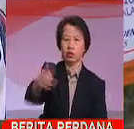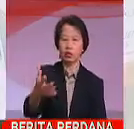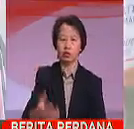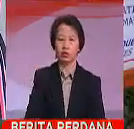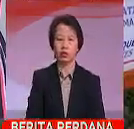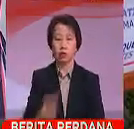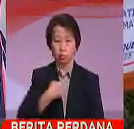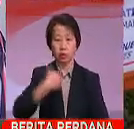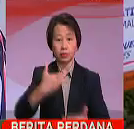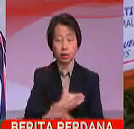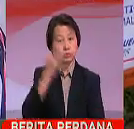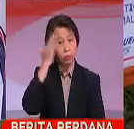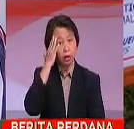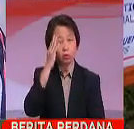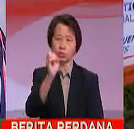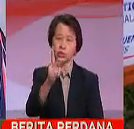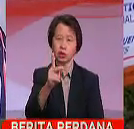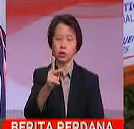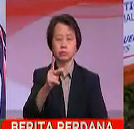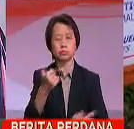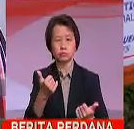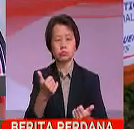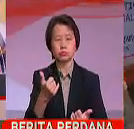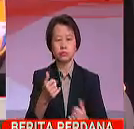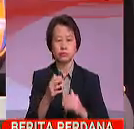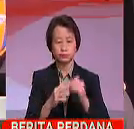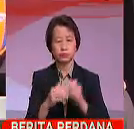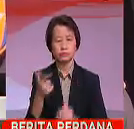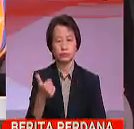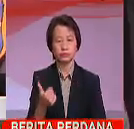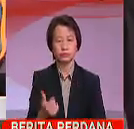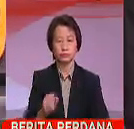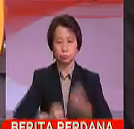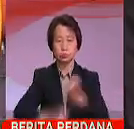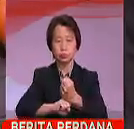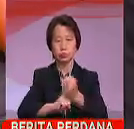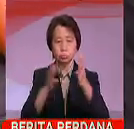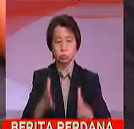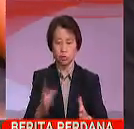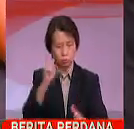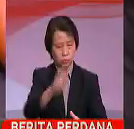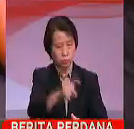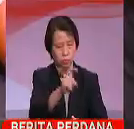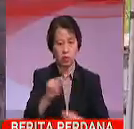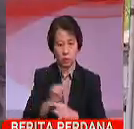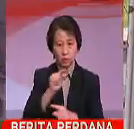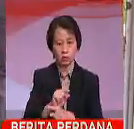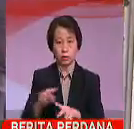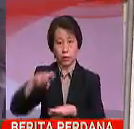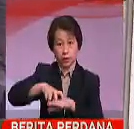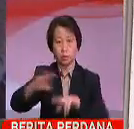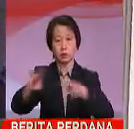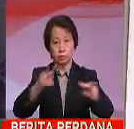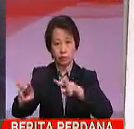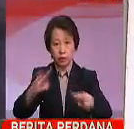tahu. Okey jugalah. Convenient lah. Convenient. Sokongan orang ramai amat diperlukan dalam menggunakan perkhidmatan